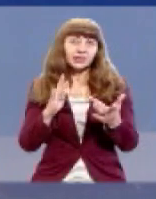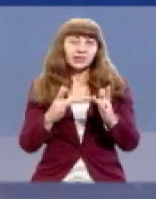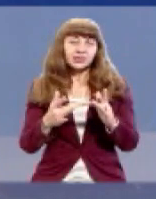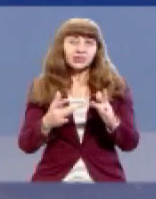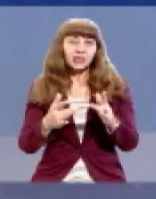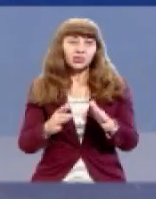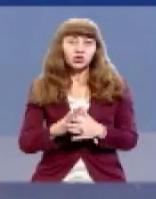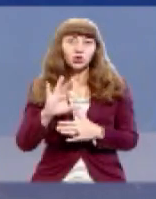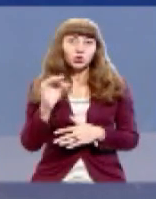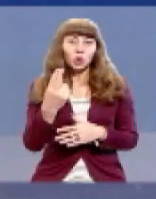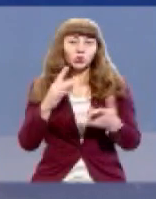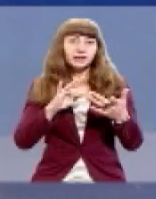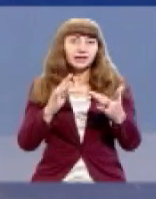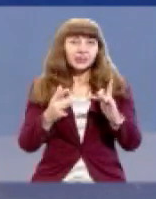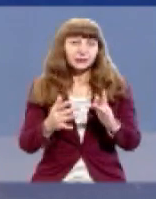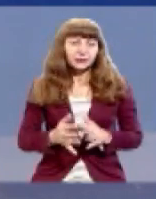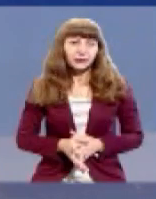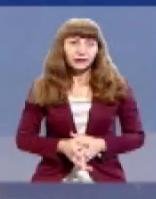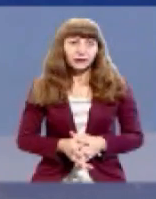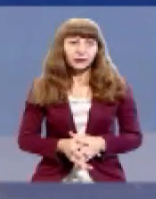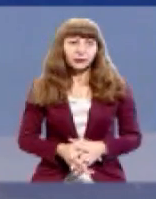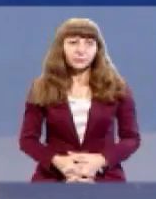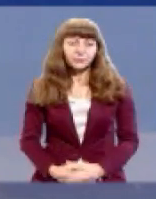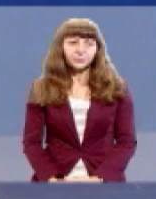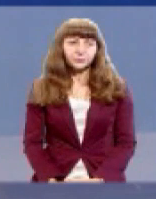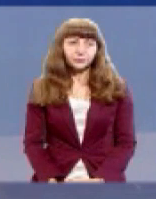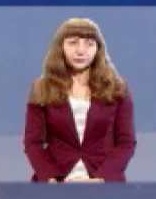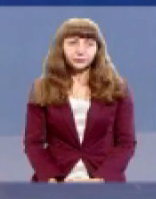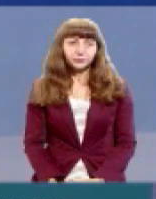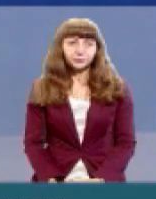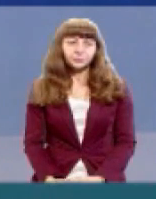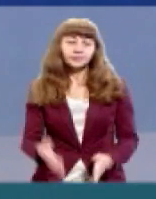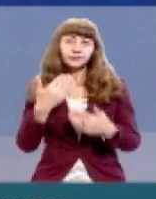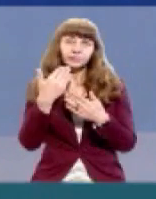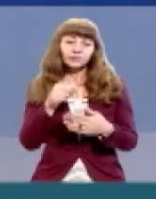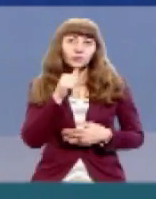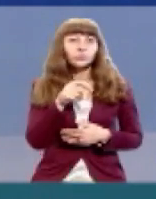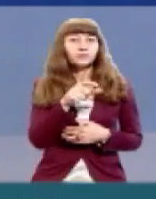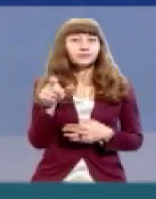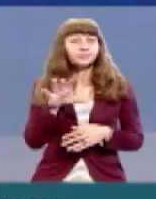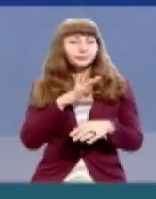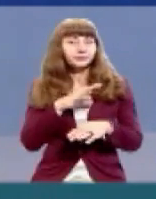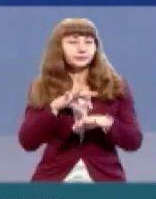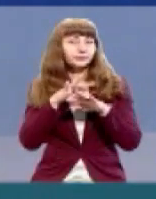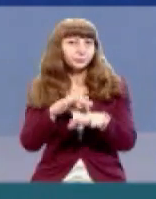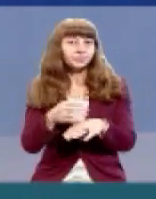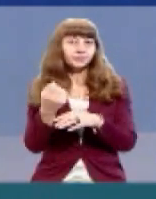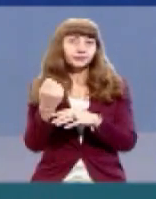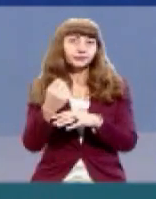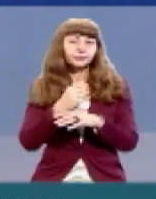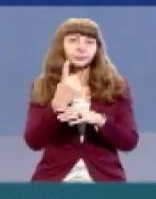әлеметтік желілерде 12 тікелей эфир өткіздік. Бейне нұсқамалар, буклеттер, үлестірме материалдар, қосыналықтардың онлайн және